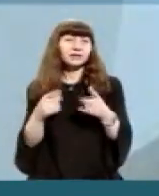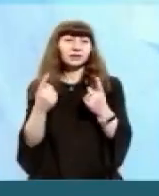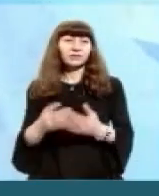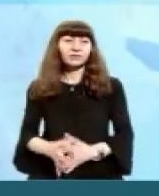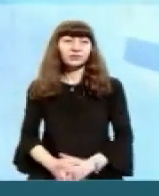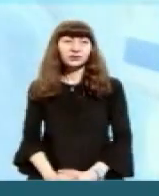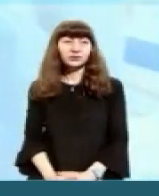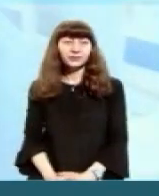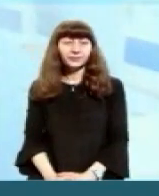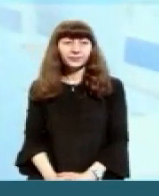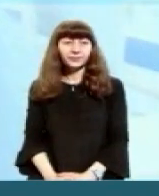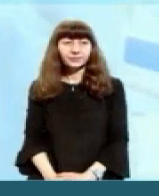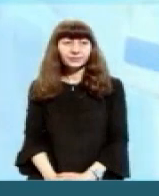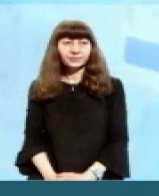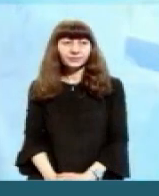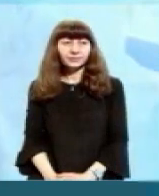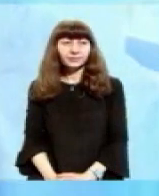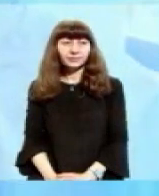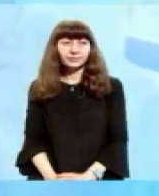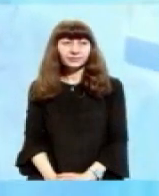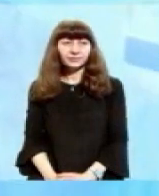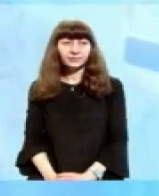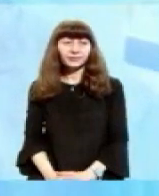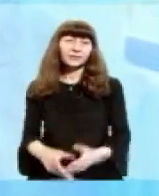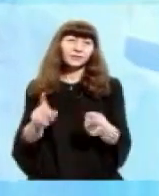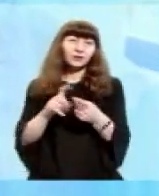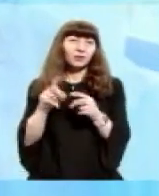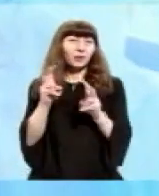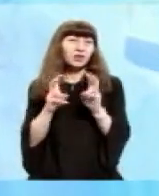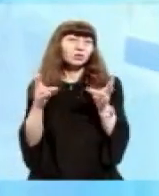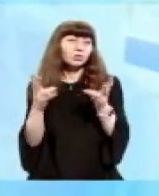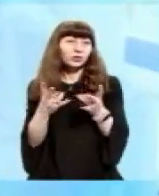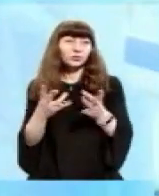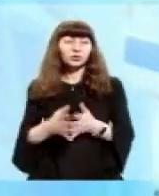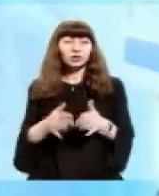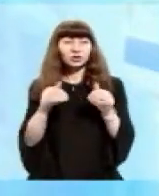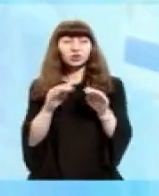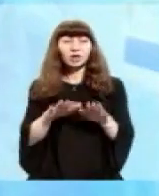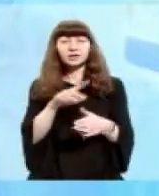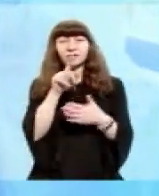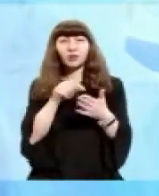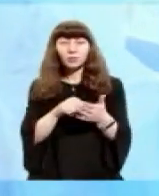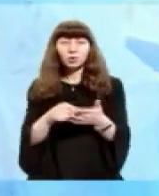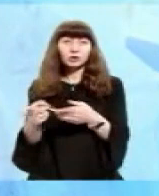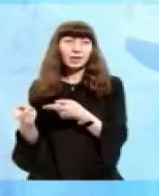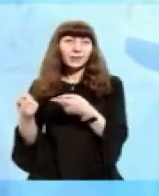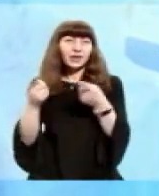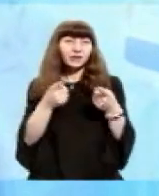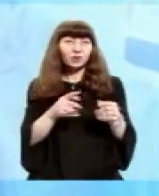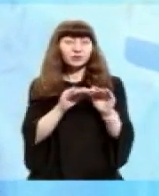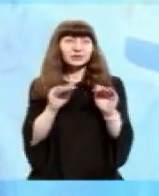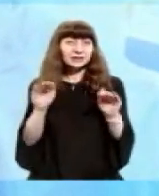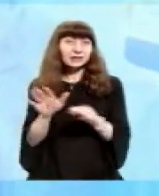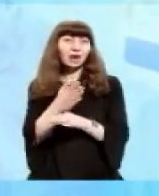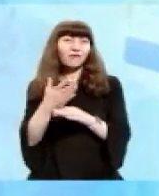поправку. В рамках производственной необходимости управления здравоохранения, значит, решается вопрос о переводе